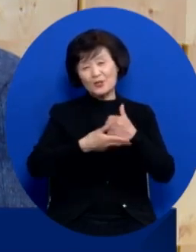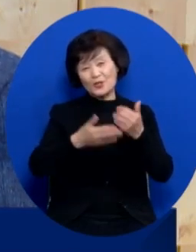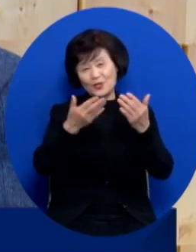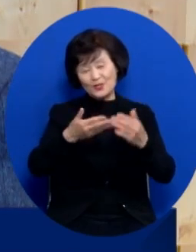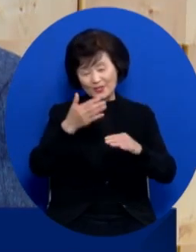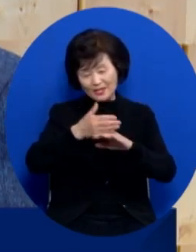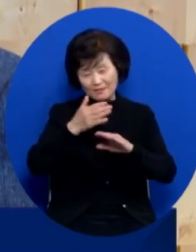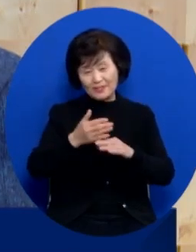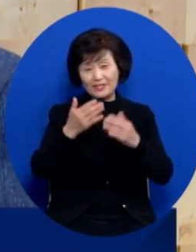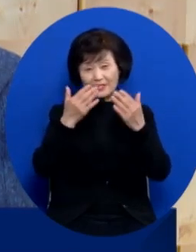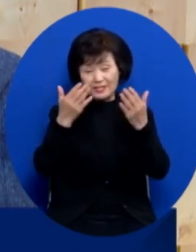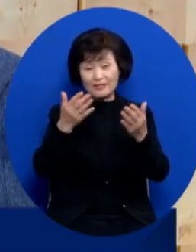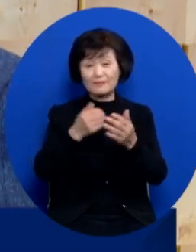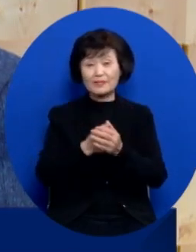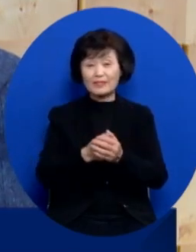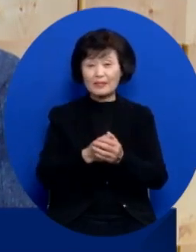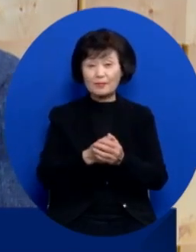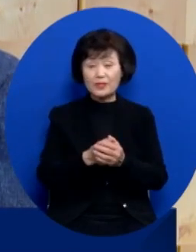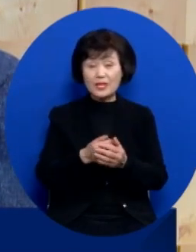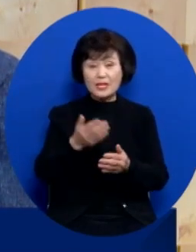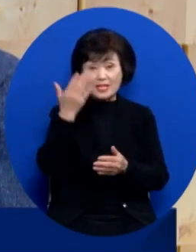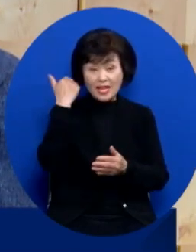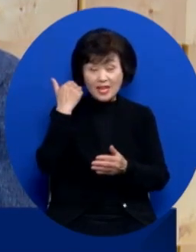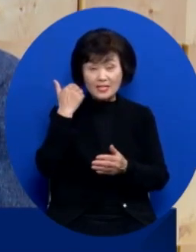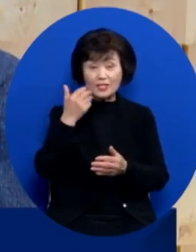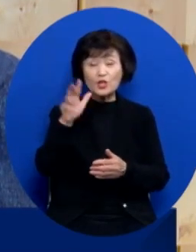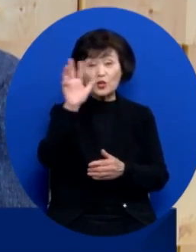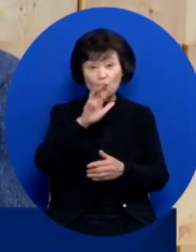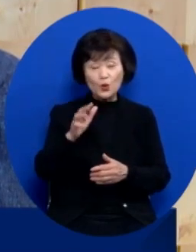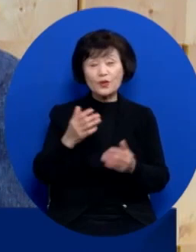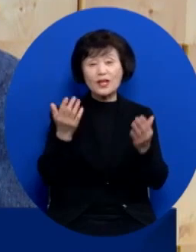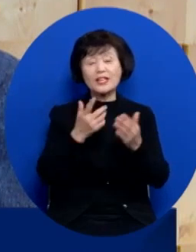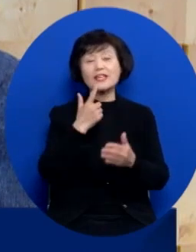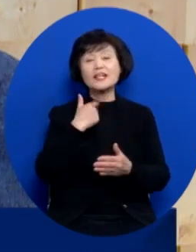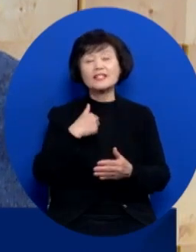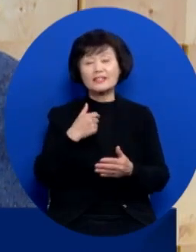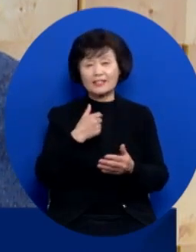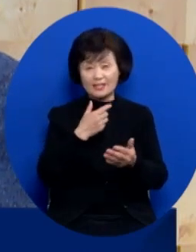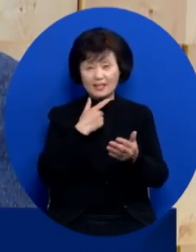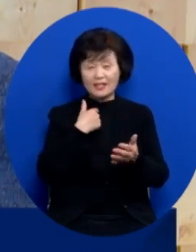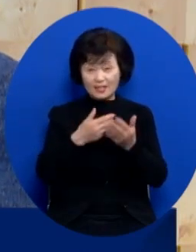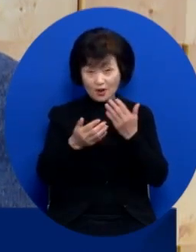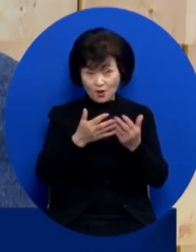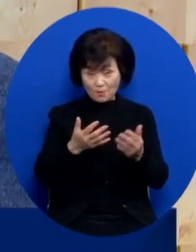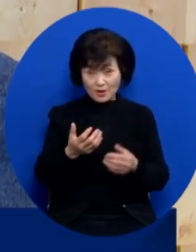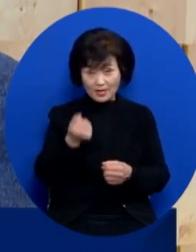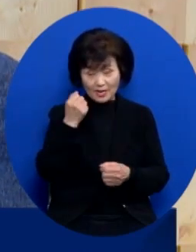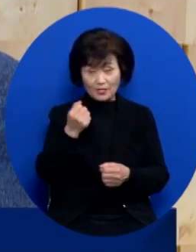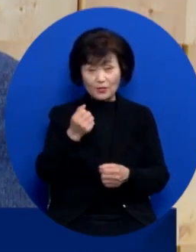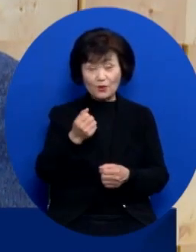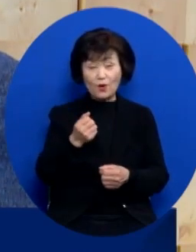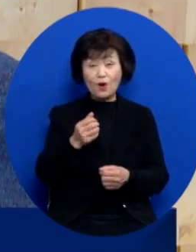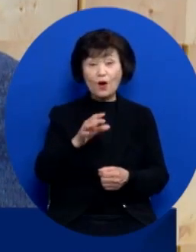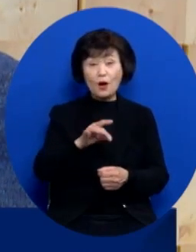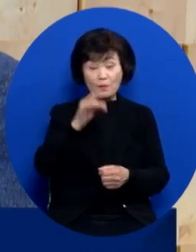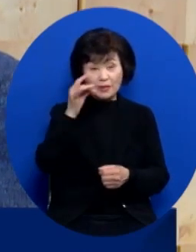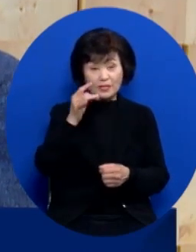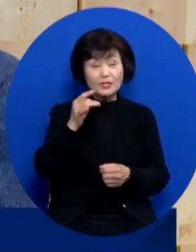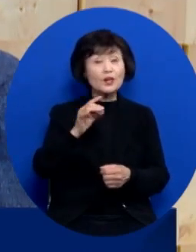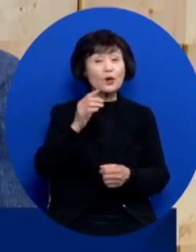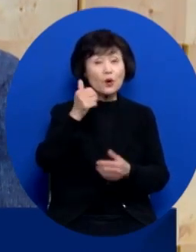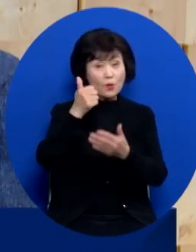지난 총회를 섬긴 경험을 쫓아 또 전임 정경 총회장님들의 그 발자취를